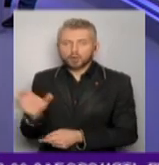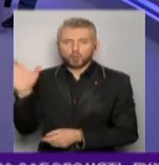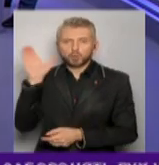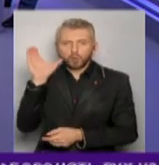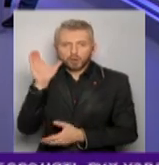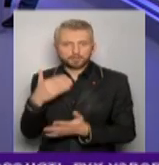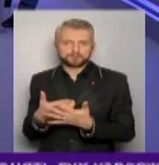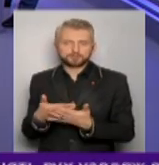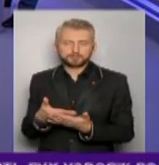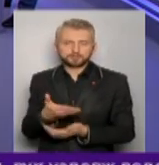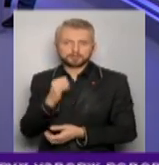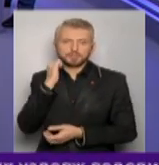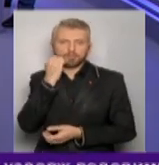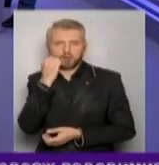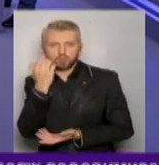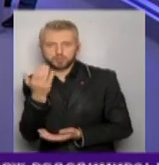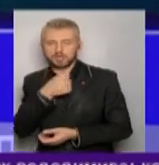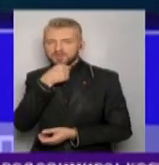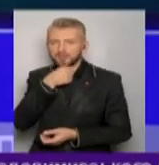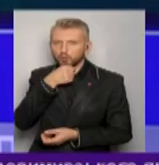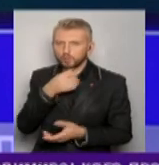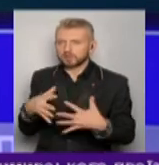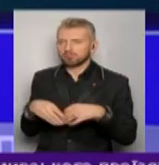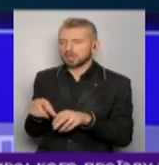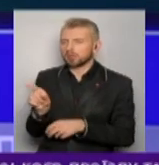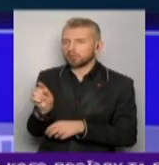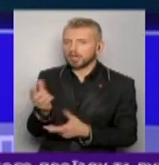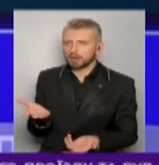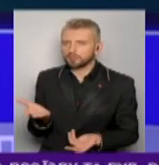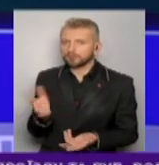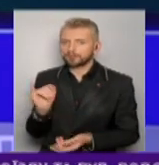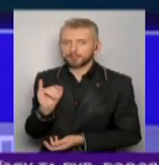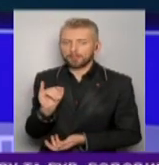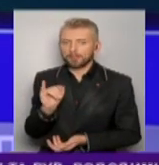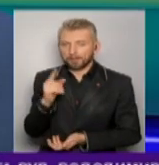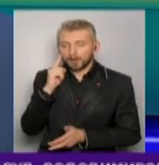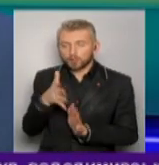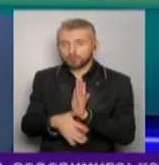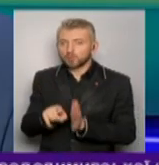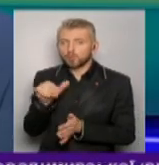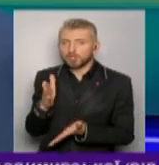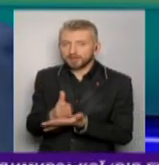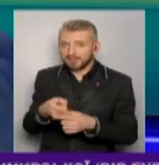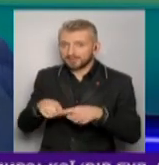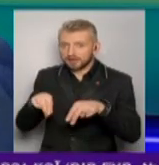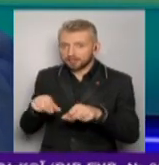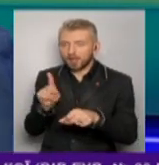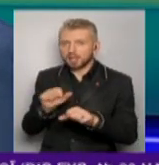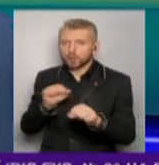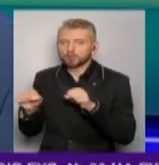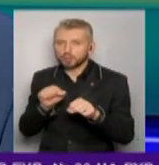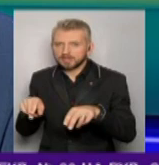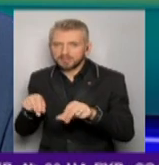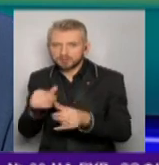скажімо, нас бабуся або ж дідусь, сімейна пара. І розуміє, що в них є ця земля, але ж розпорядитися вони